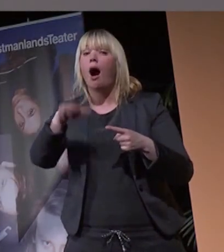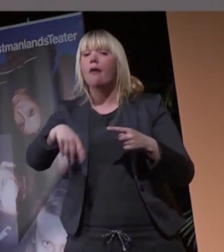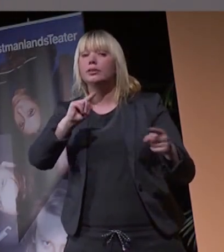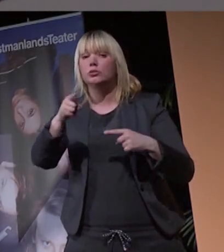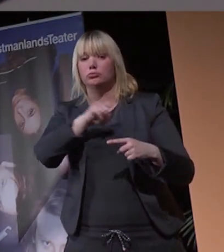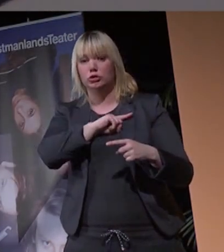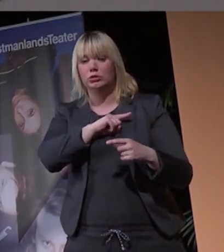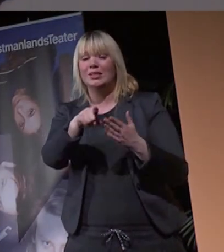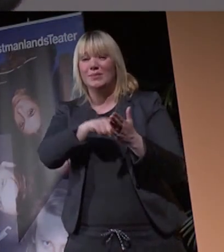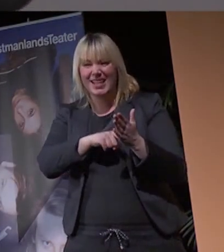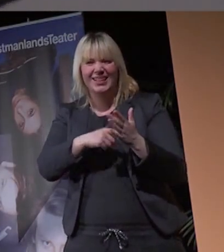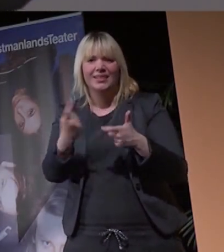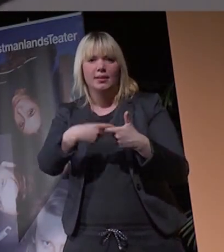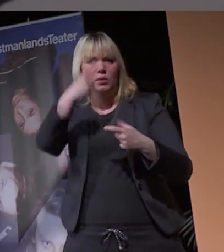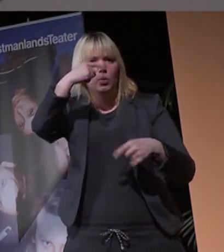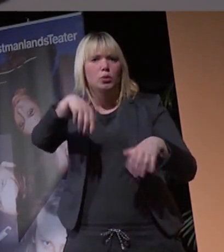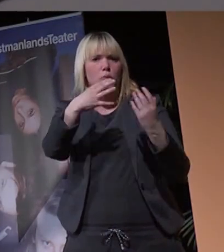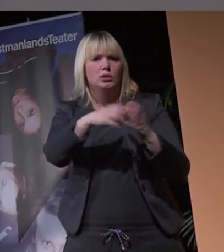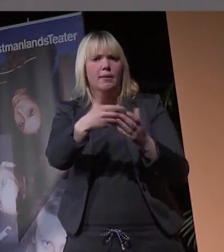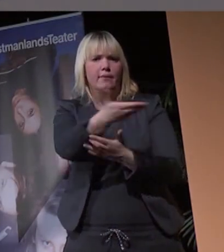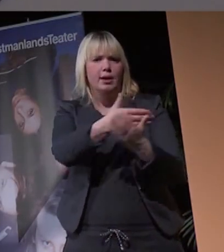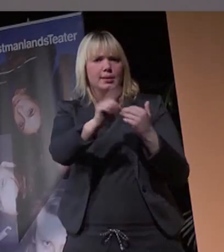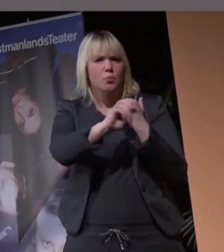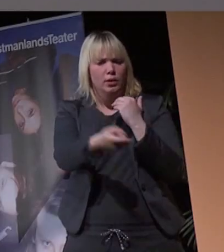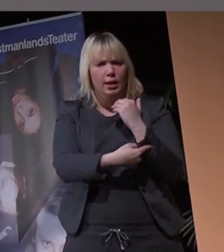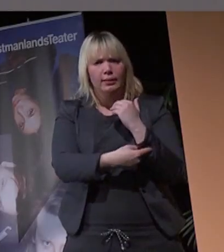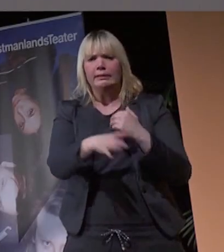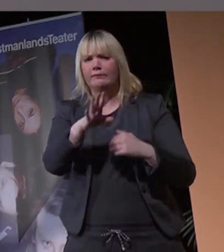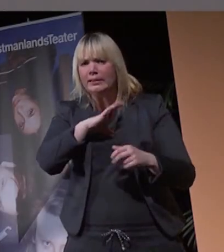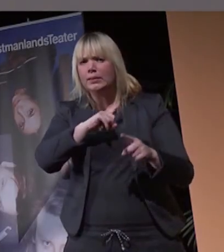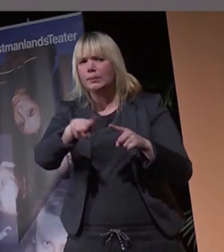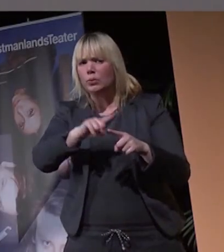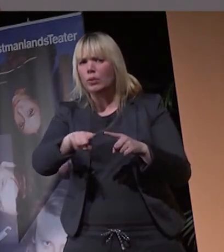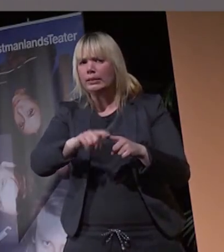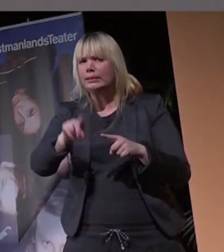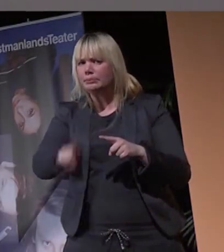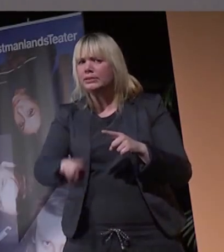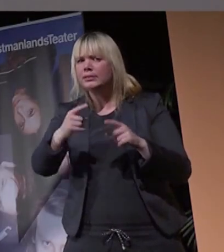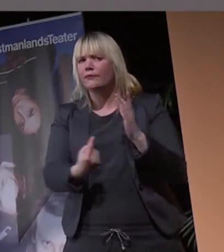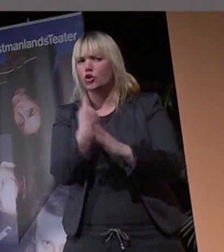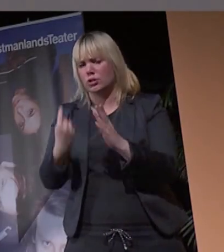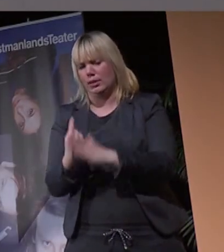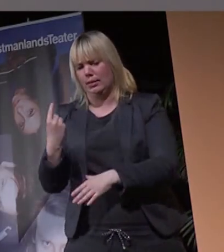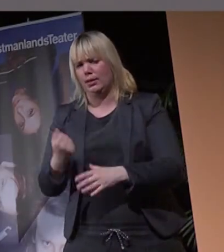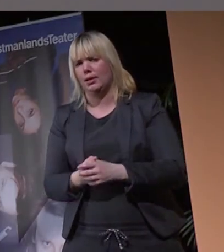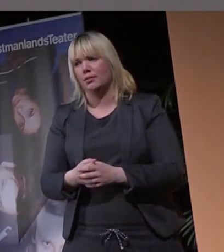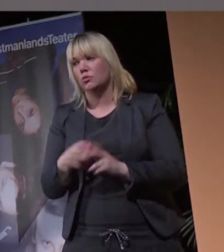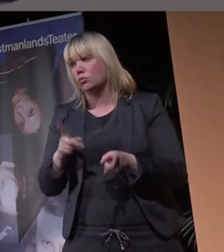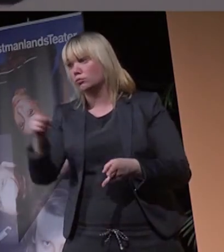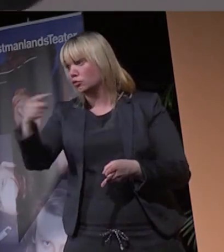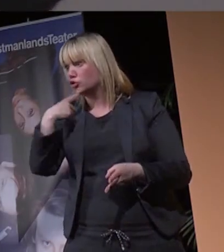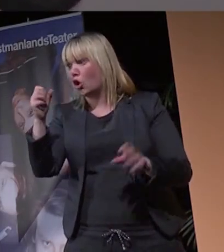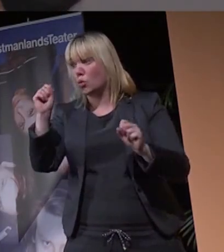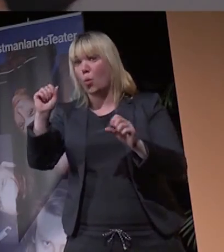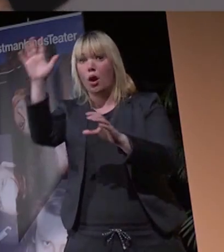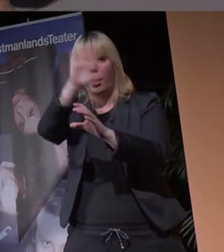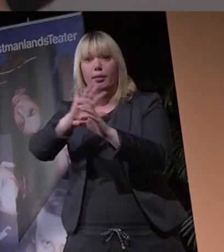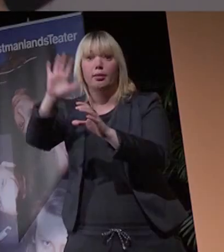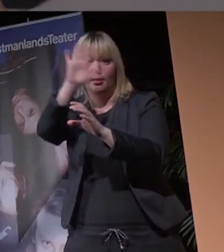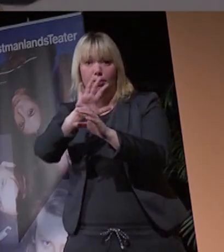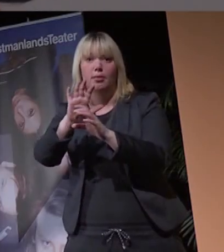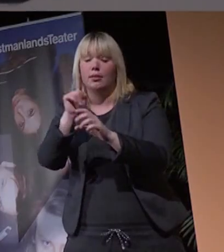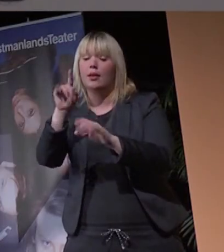andra frågan så är det liksom inte i den politik vi gör nu och i budgetprocessen, jag är ju mycket där, då finns det liksom